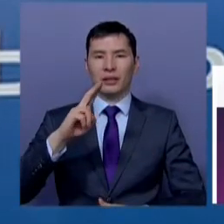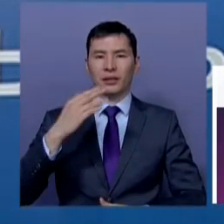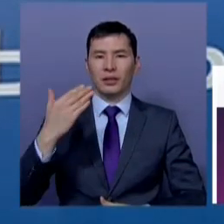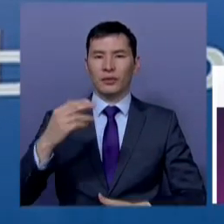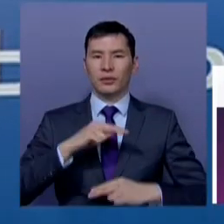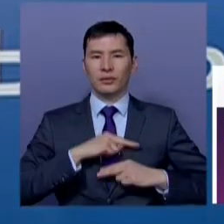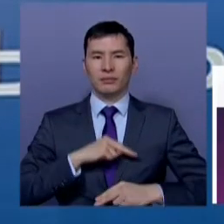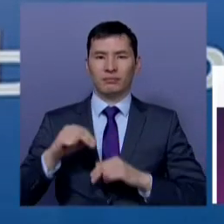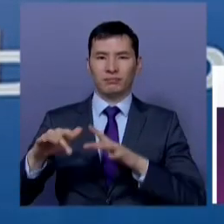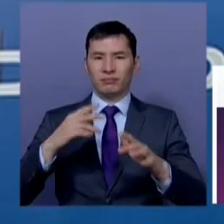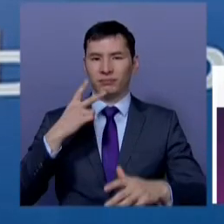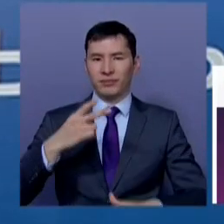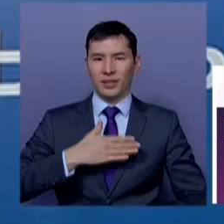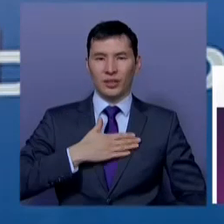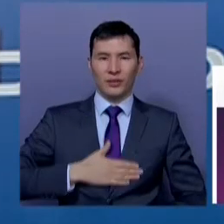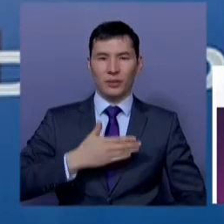КСК-лардың жұмысына